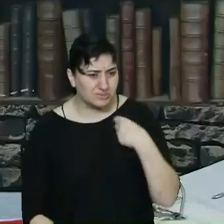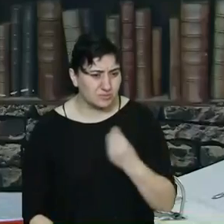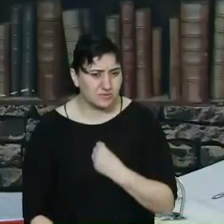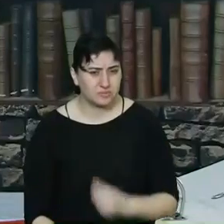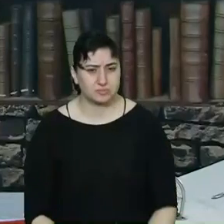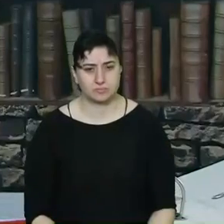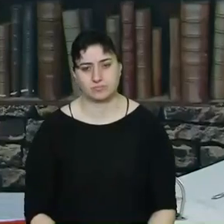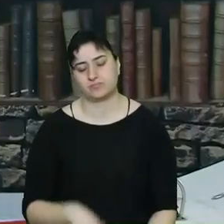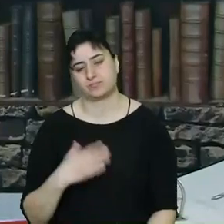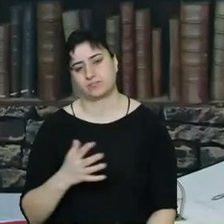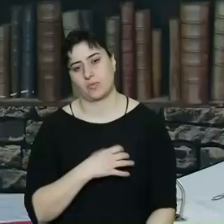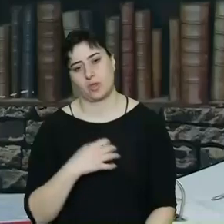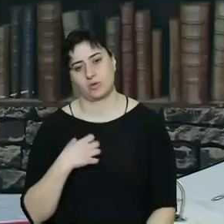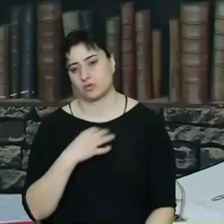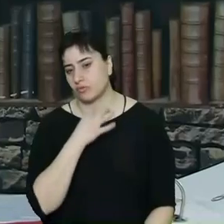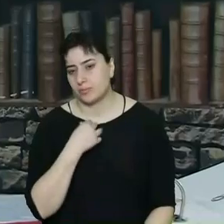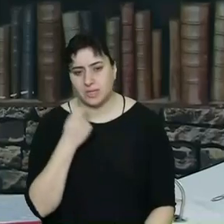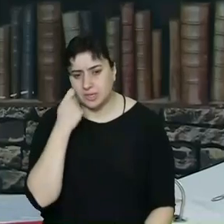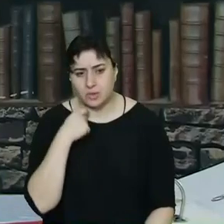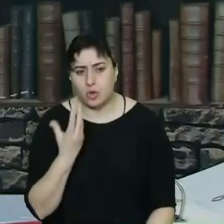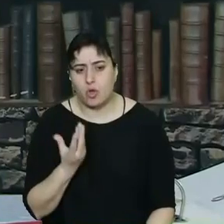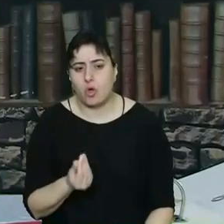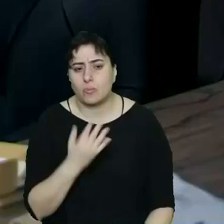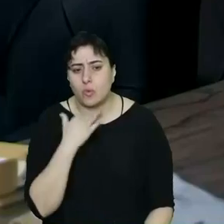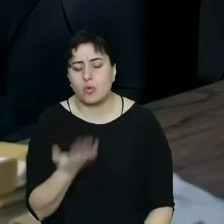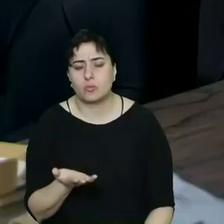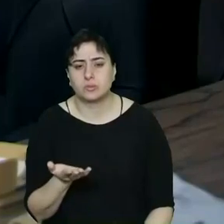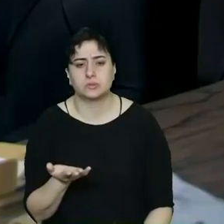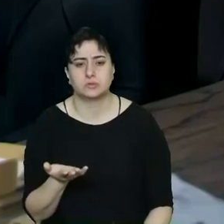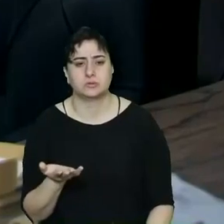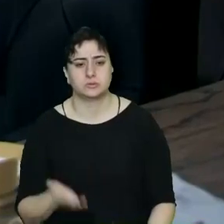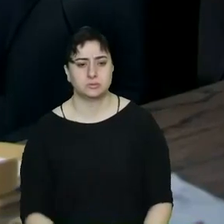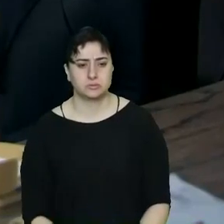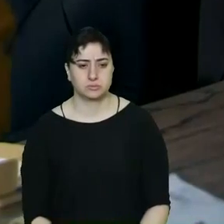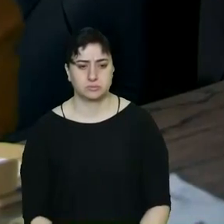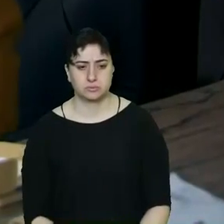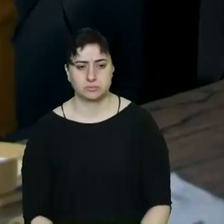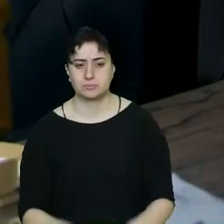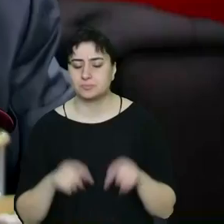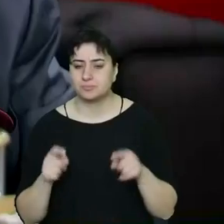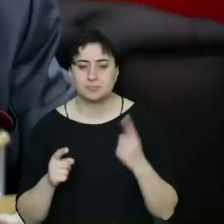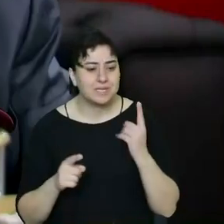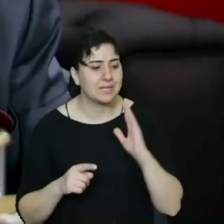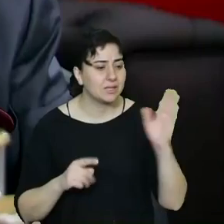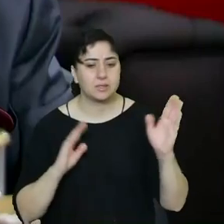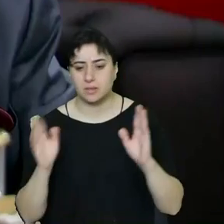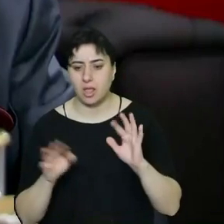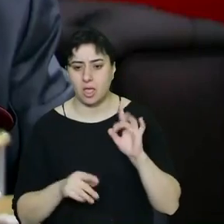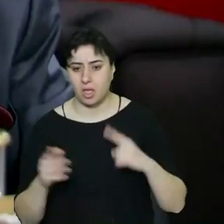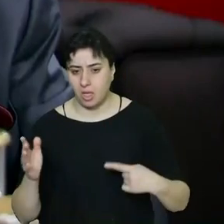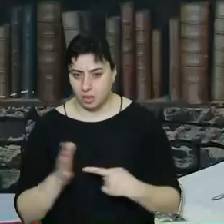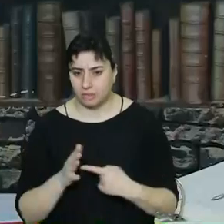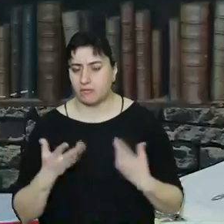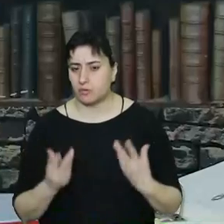Aa, anneciğim, ya niye rezil olalım Allah aşkına ya? Ya amaç bir yerden bir yere gitmek değil mi?